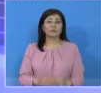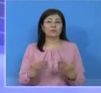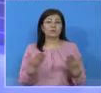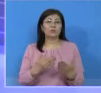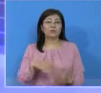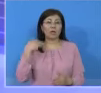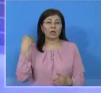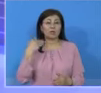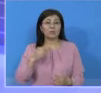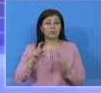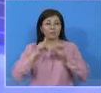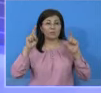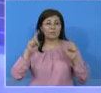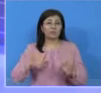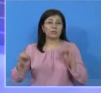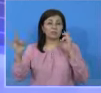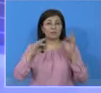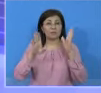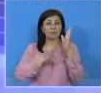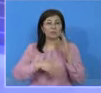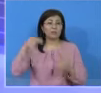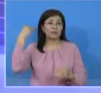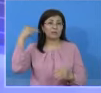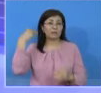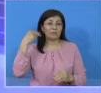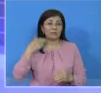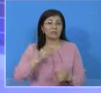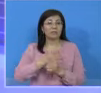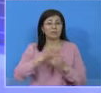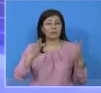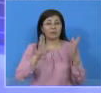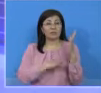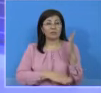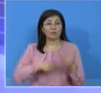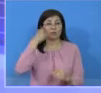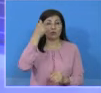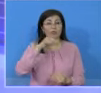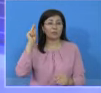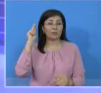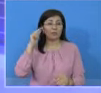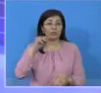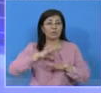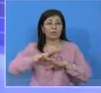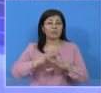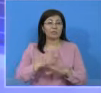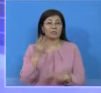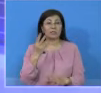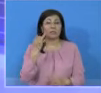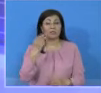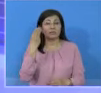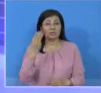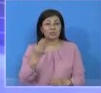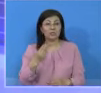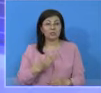Сегодня для актюбинских школьников прозвенел последний звонок. На церемонии празднования окончания очередного учебного года, прошедшей в Назарбаев интеллектуальной